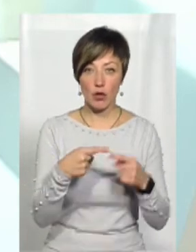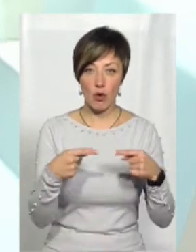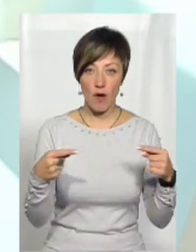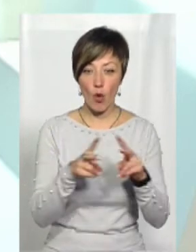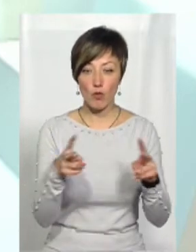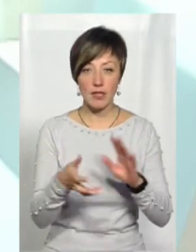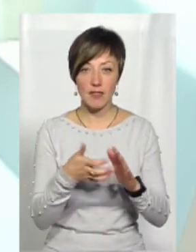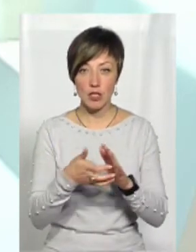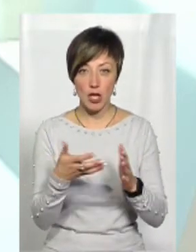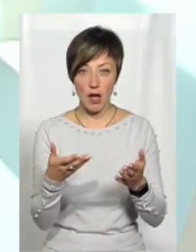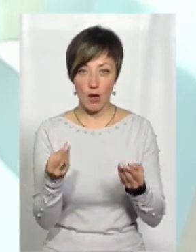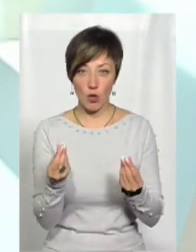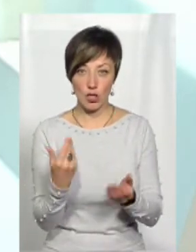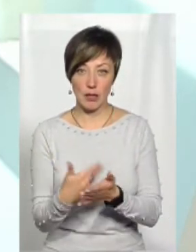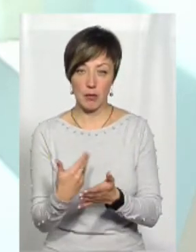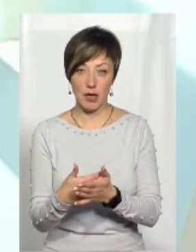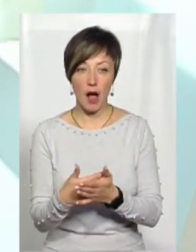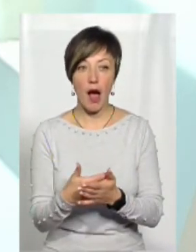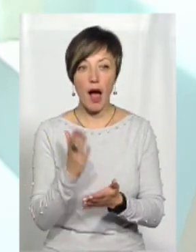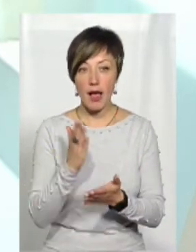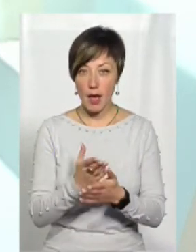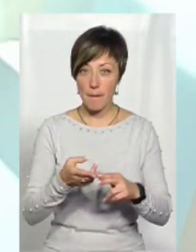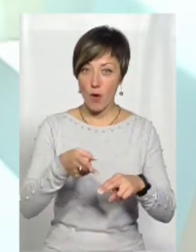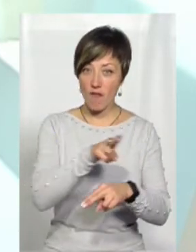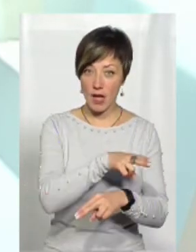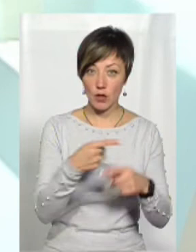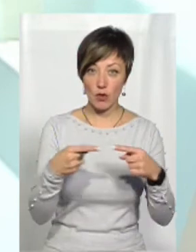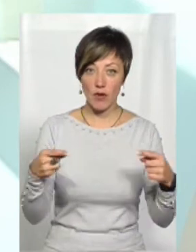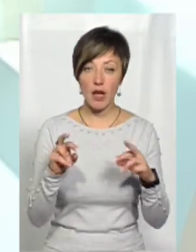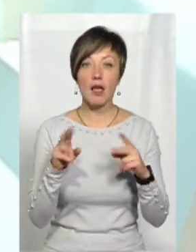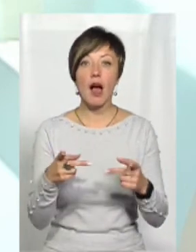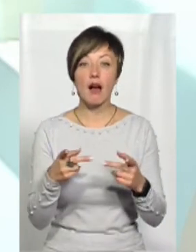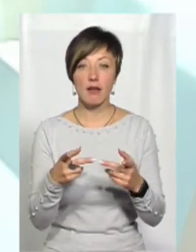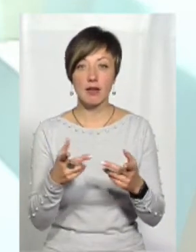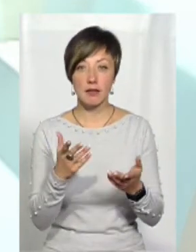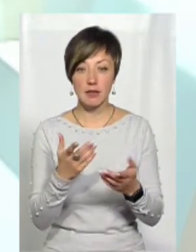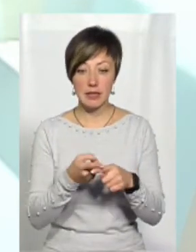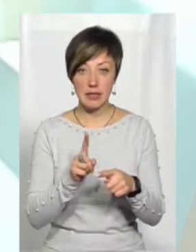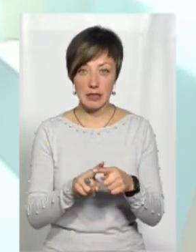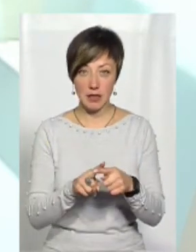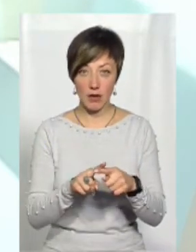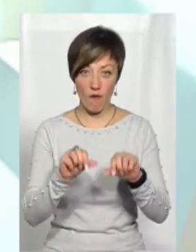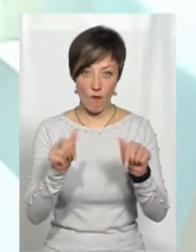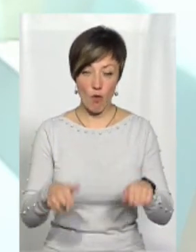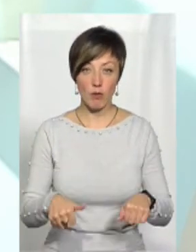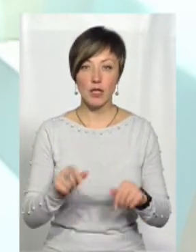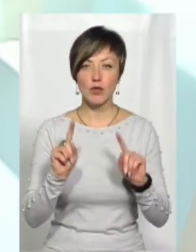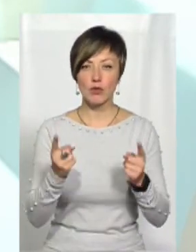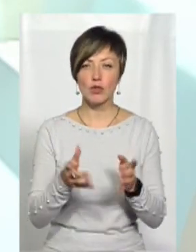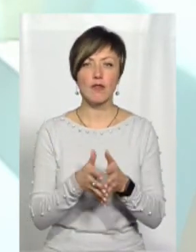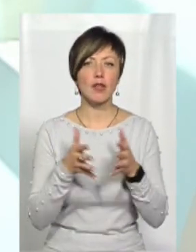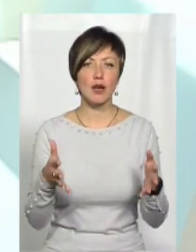от, комусь не вистачає покупців грошей, а є повернення товару, як його сторонувати, а є дуже